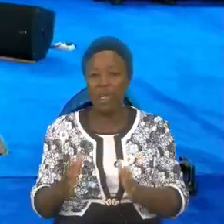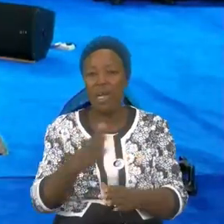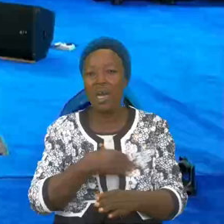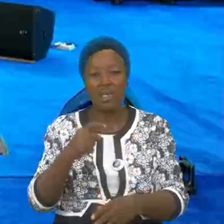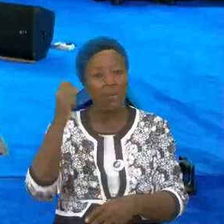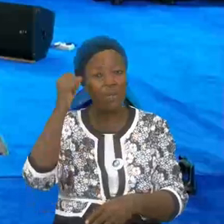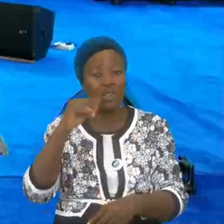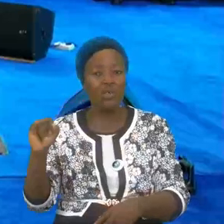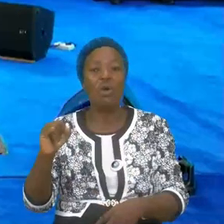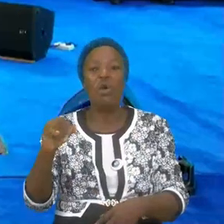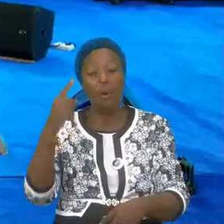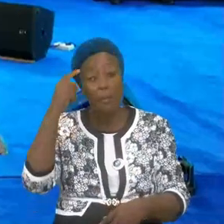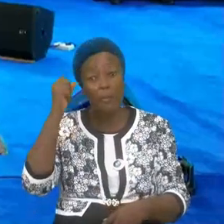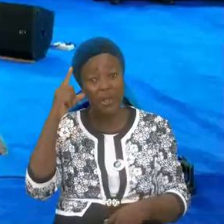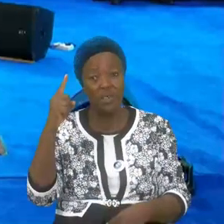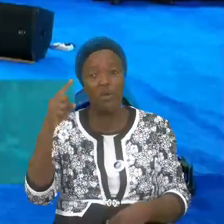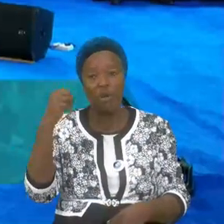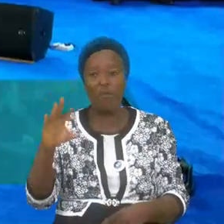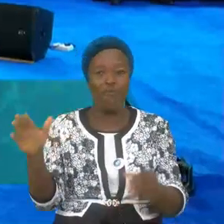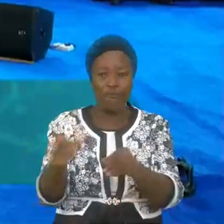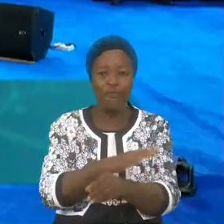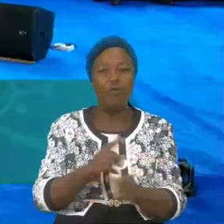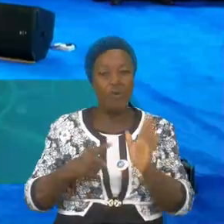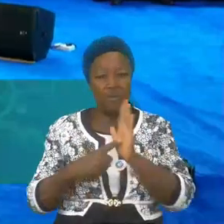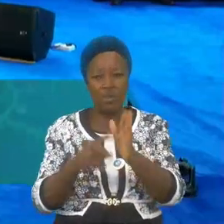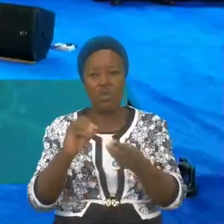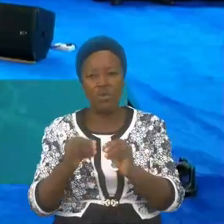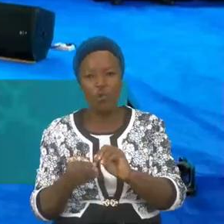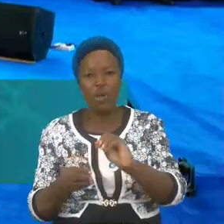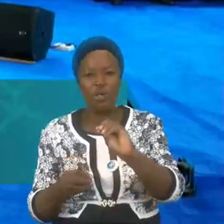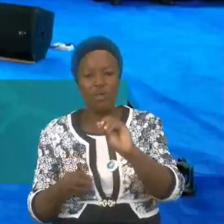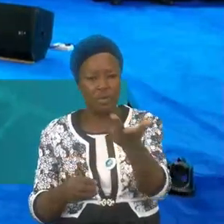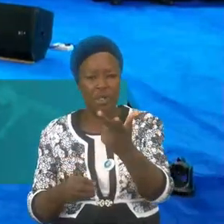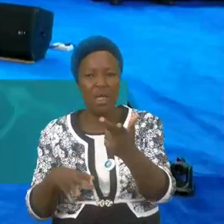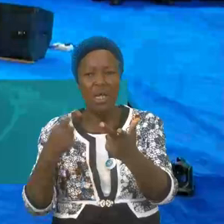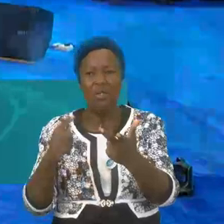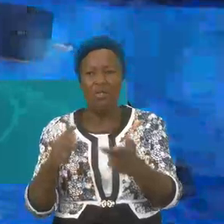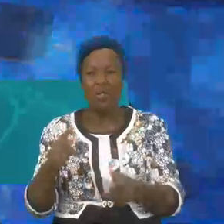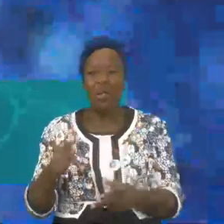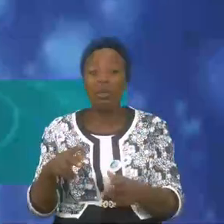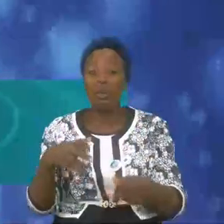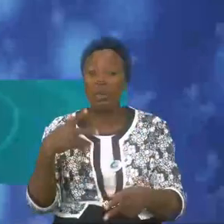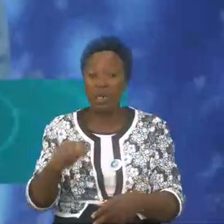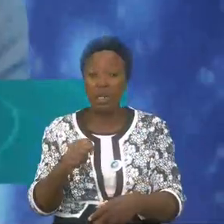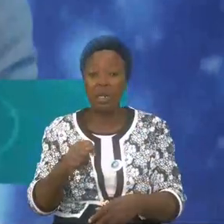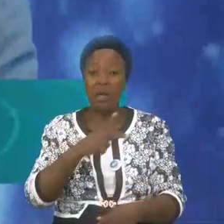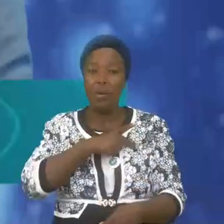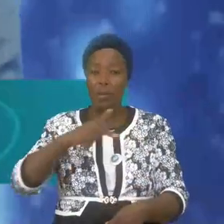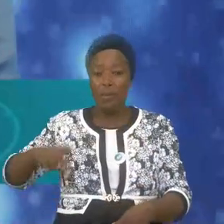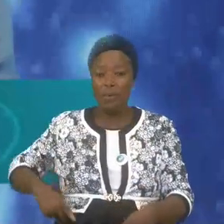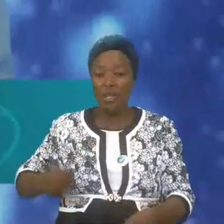La prière et la perception de la pleine révélation. Troisième point, le prince de paix et son